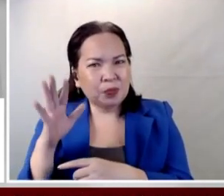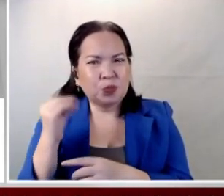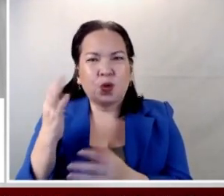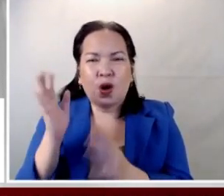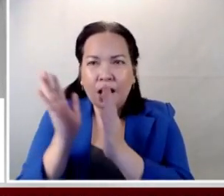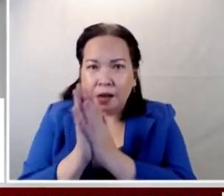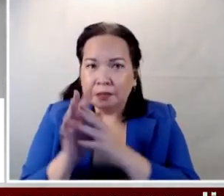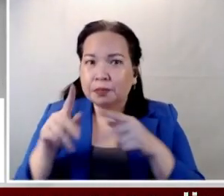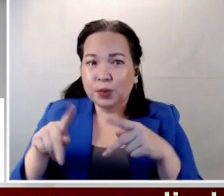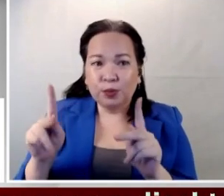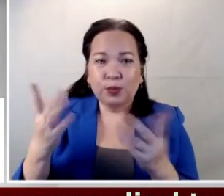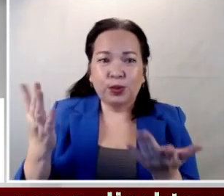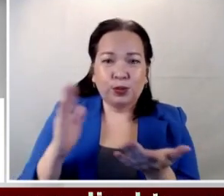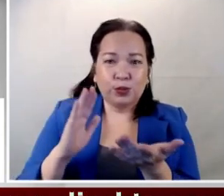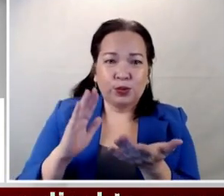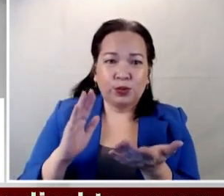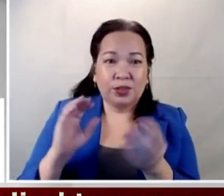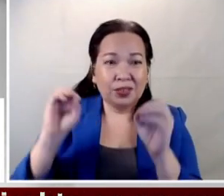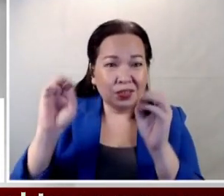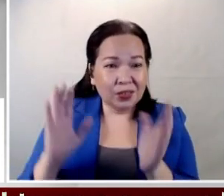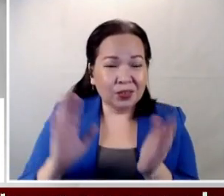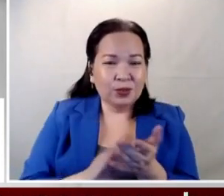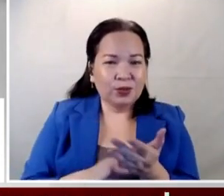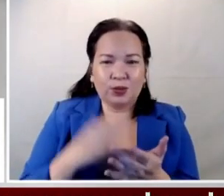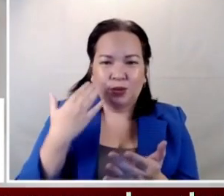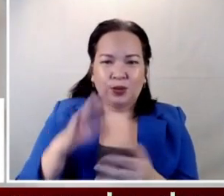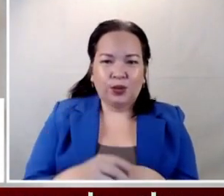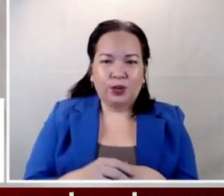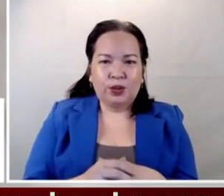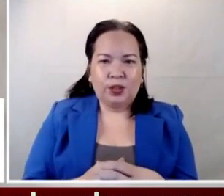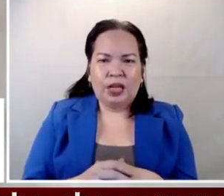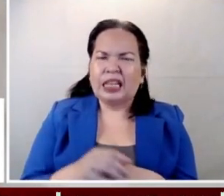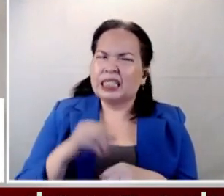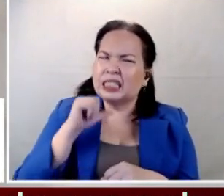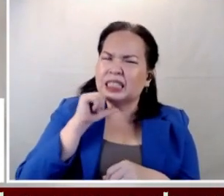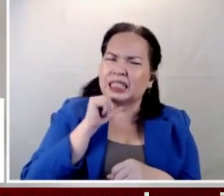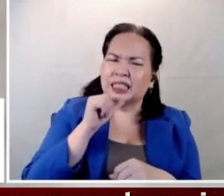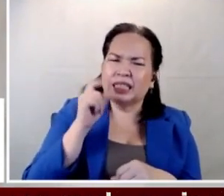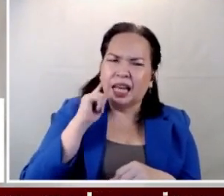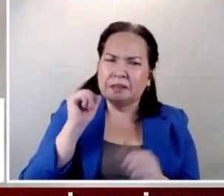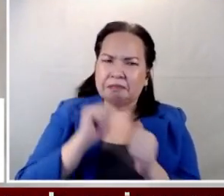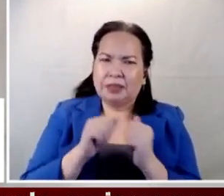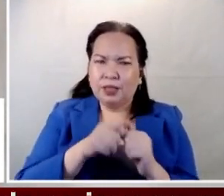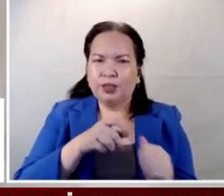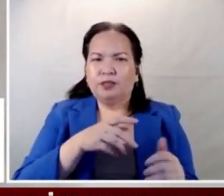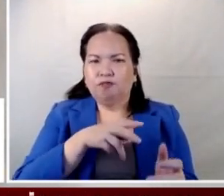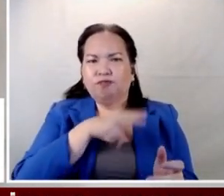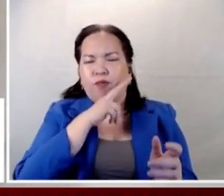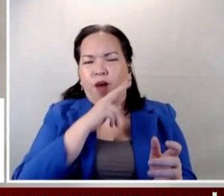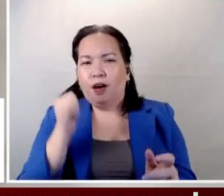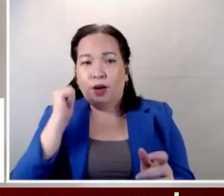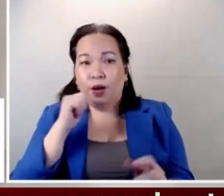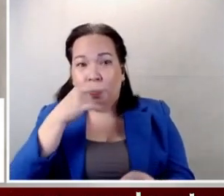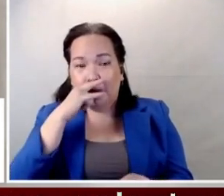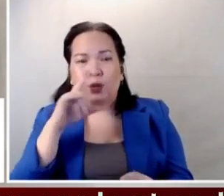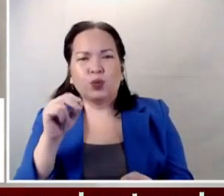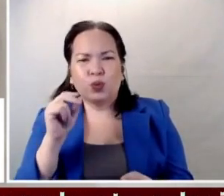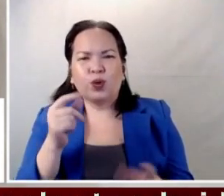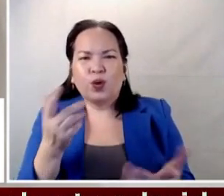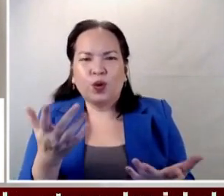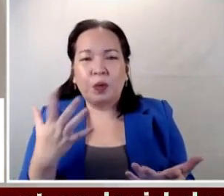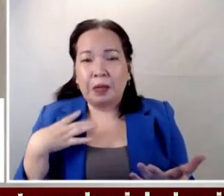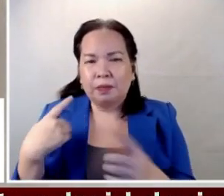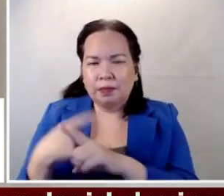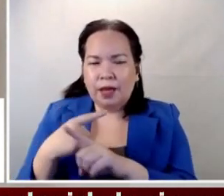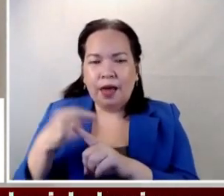slip from the school. I don't think it's hesitancy. Ayon sa Department of Health NCR, higit 2,400 na mga batang